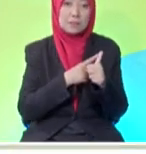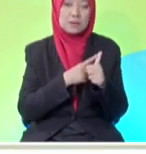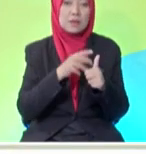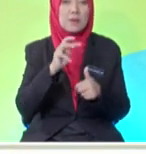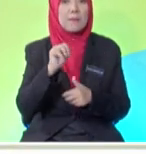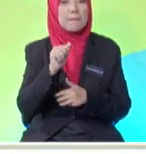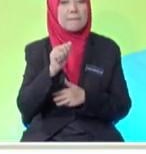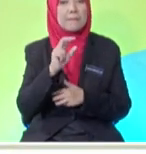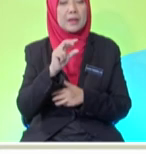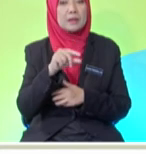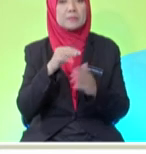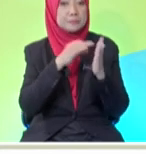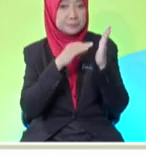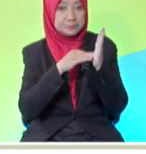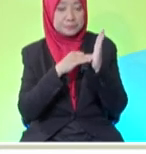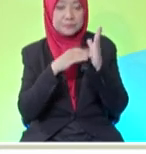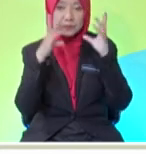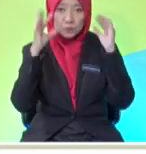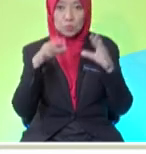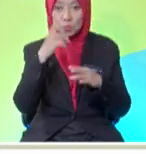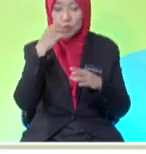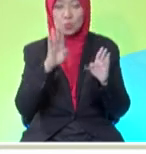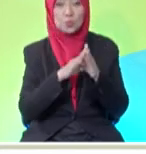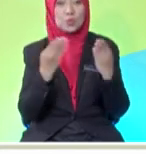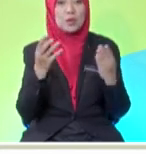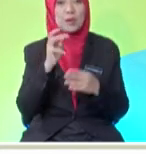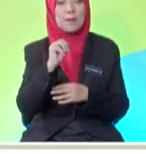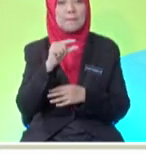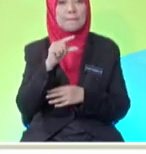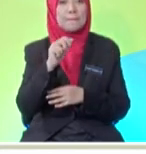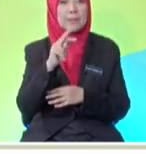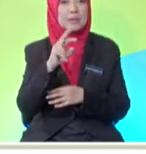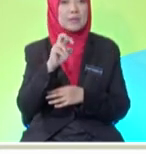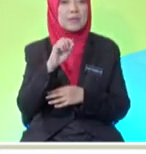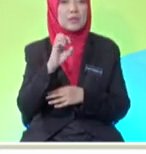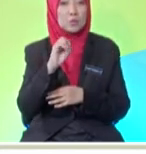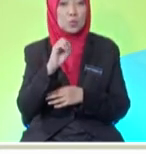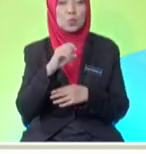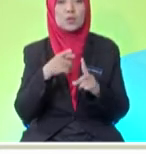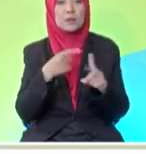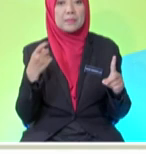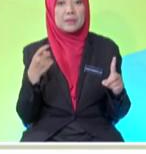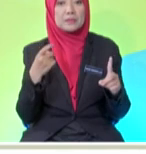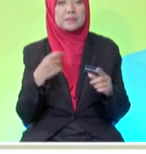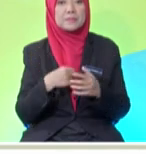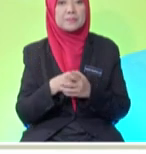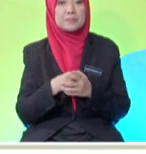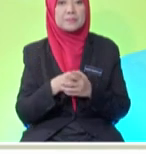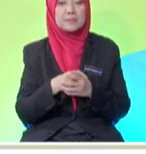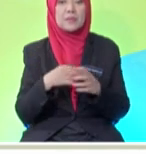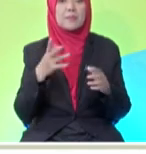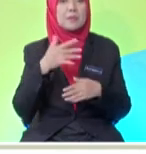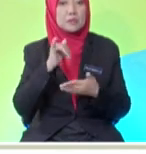magnetocula yang digunakan bagi menanggalkan Magneto daripada Aci engkol kemudian bearing